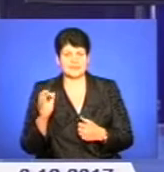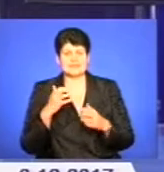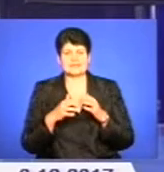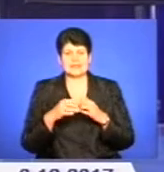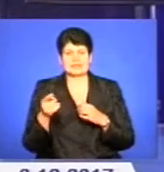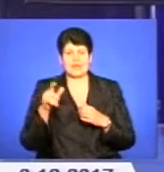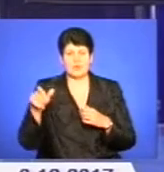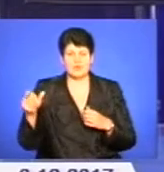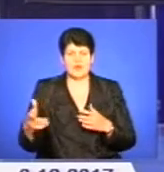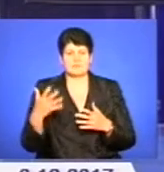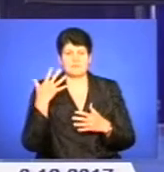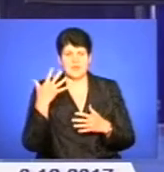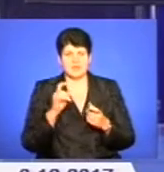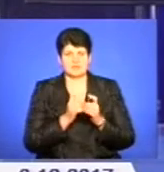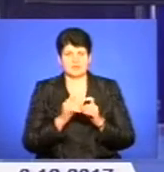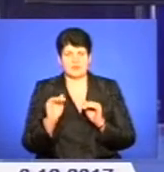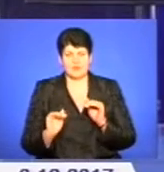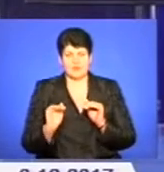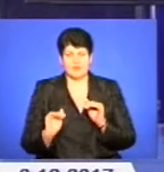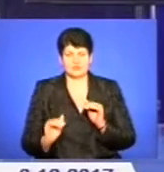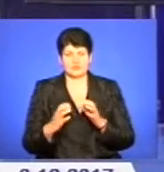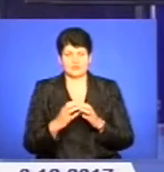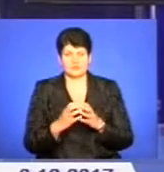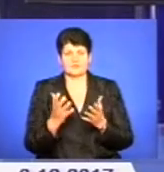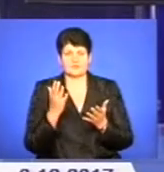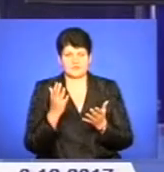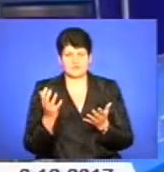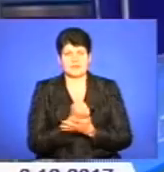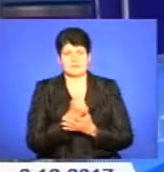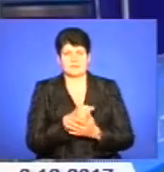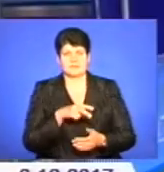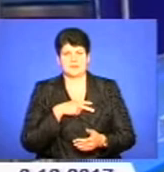тернополян 5 борців молодшої вікової категорії посіли призові